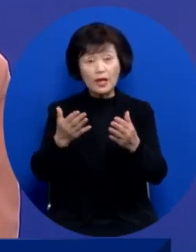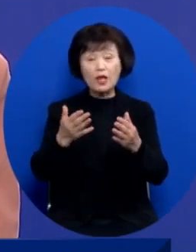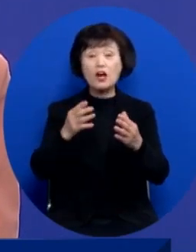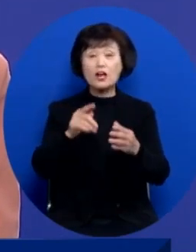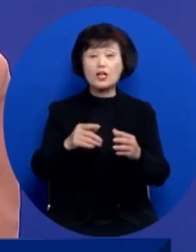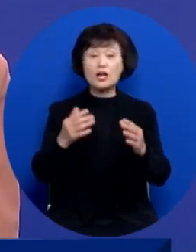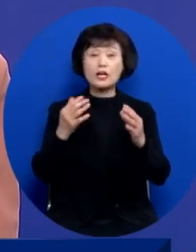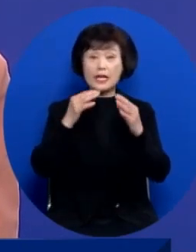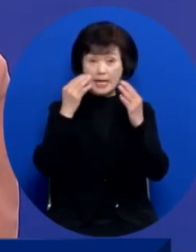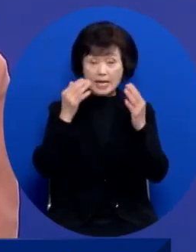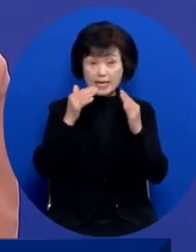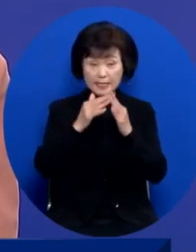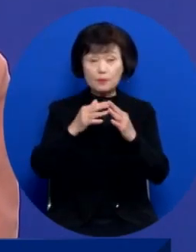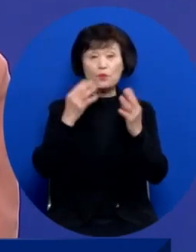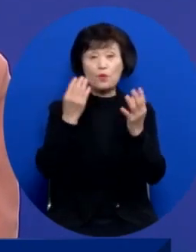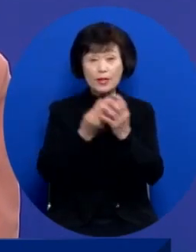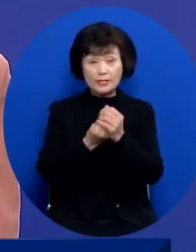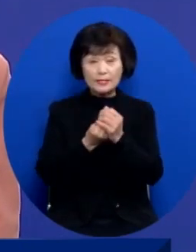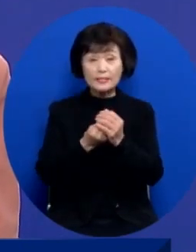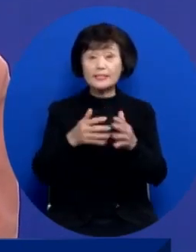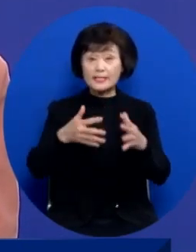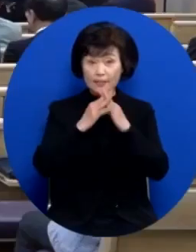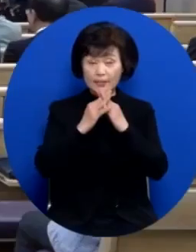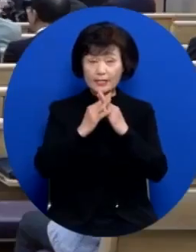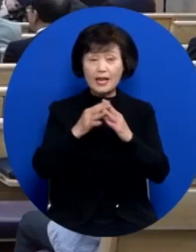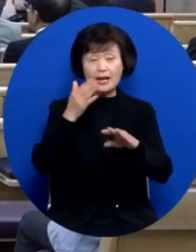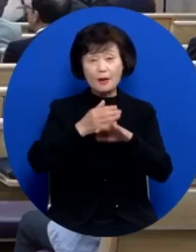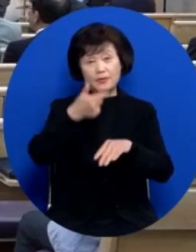감사 예배를 드렸습니다. 최대신 기자입니다.